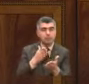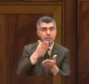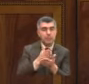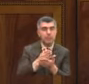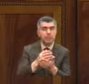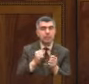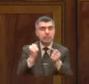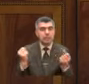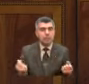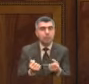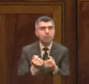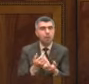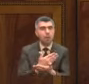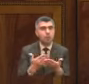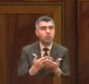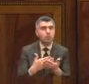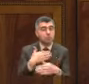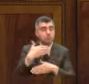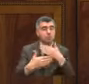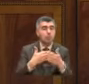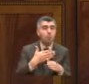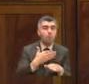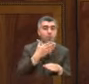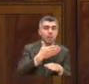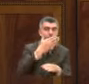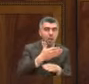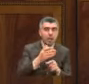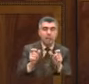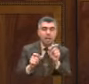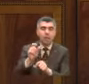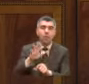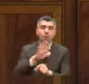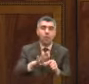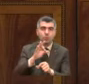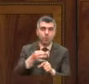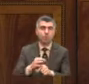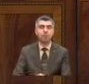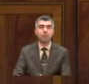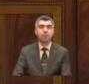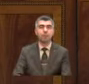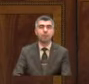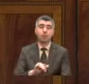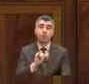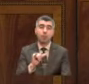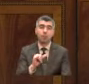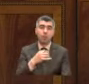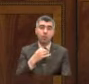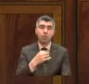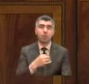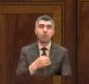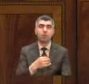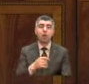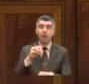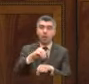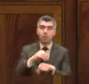كنراعيو كما قلتم على الاجيال المقبله وعلى الوسط فين كيعيش المواطن. فانا ما كنظنش غيكون هذا الاشكال، واذا كان كنقول لكم